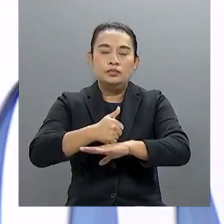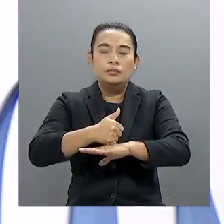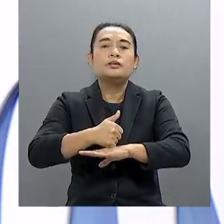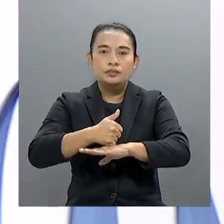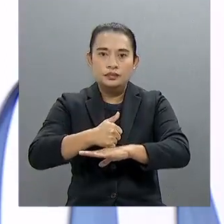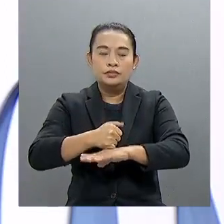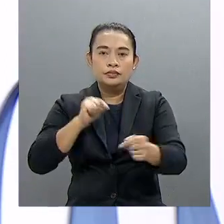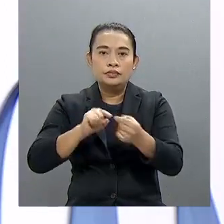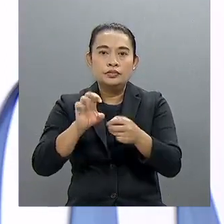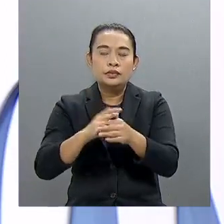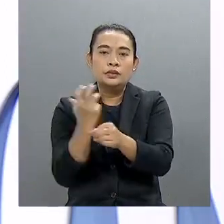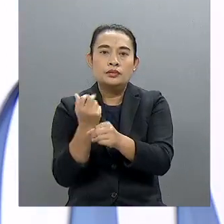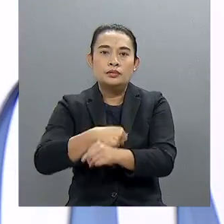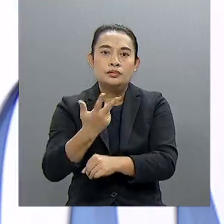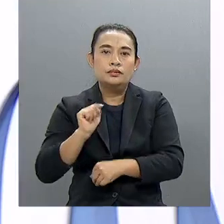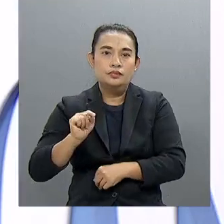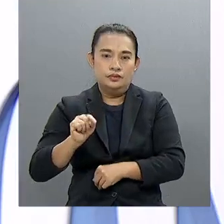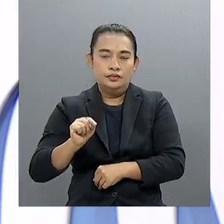นะคะที่ผ่านมาได้จัดเวทีรับฟังแล้วก็จะค่อนปัญหาเรื่องของการเรียนการสอนออนไลน์ค่ะโดยในกิจกรรมนี้นะคะได้เปิดโอกาสให้กับคุณครูผู้ปกครองและนักเรียนได้มาร่วมกันสะท้อนปัญหาแล้วก็พูดคุยถึงปัญหานี้นะคะและในกิจกรรมนี้นะคะในส่วนของคุณสมยศเกลียดอะหลังคุณซึ่งท่านเป็นผู้อำนวยการสำนักสร้างสรรค์เนื้อหาสถานีโทรทัศน์ThaiPBS